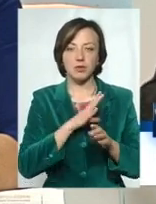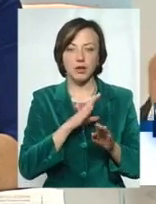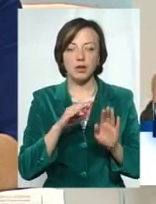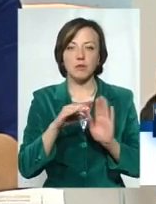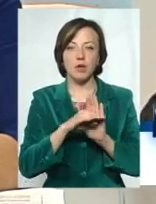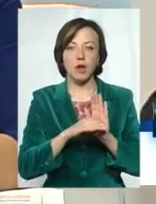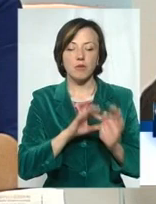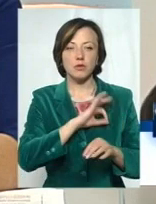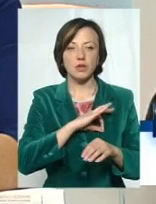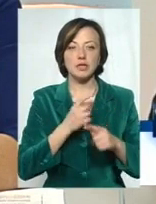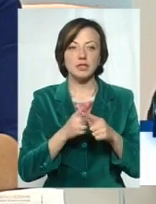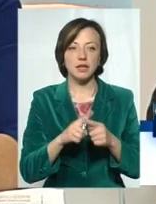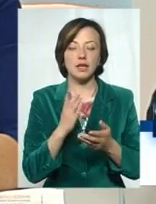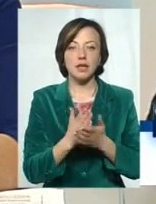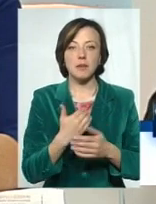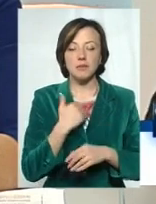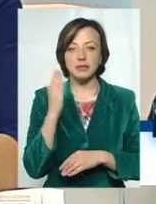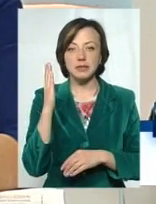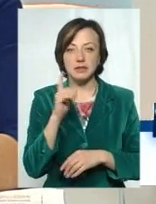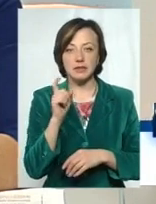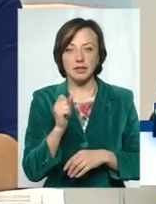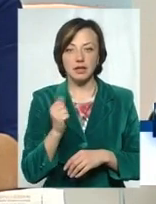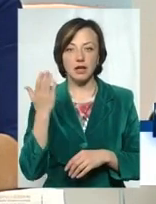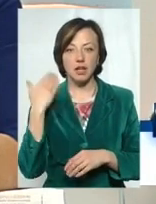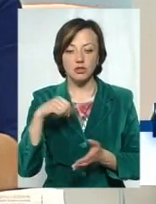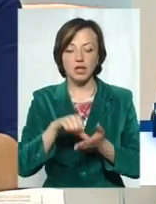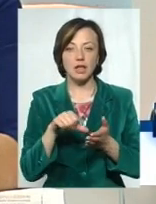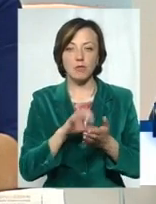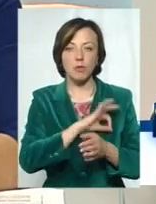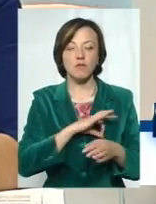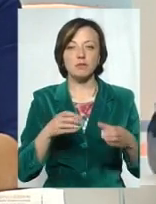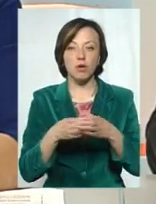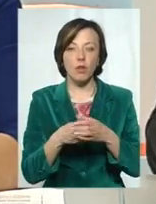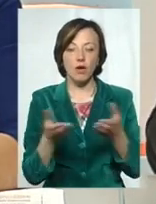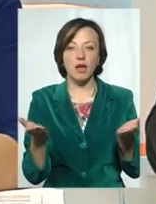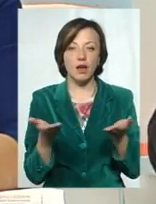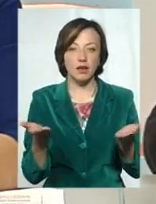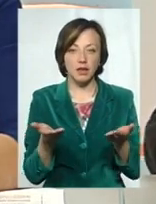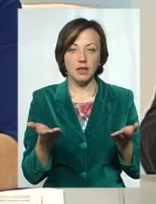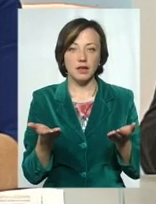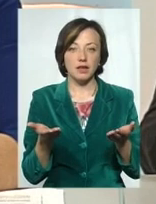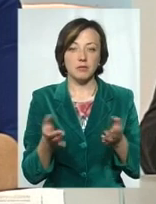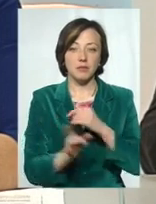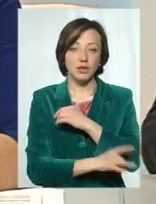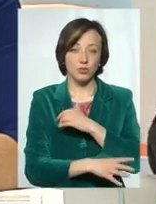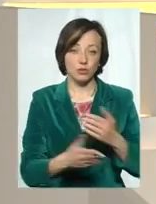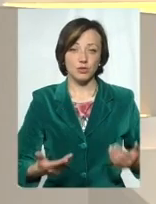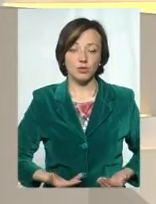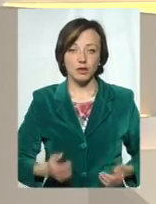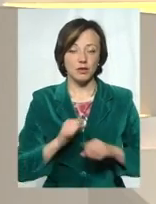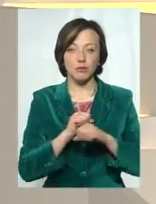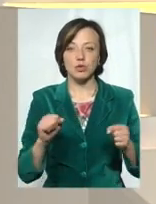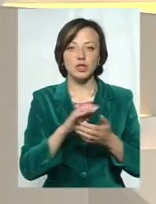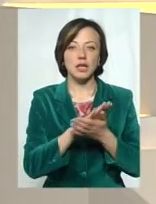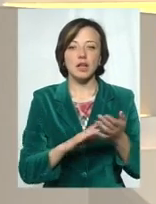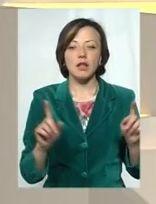профспілок, ця норма є. Ми за те, що, бо це наші колишні члени профспілок, які практично, ну, бідують. Не можна далі